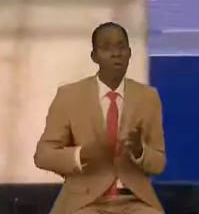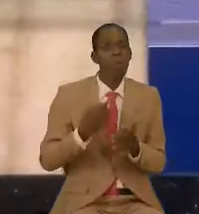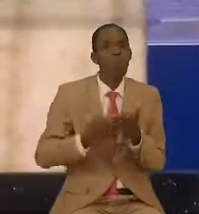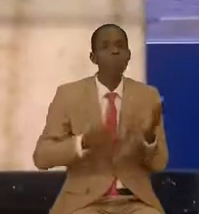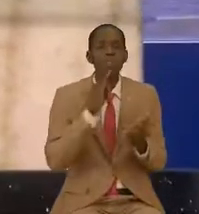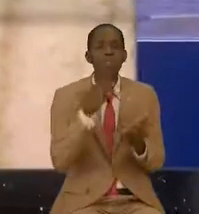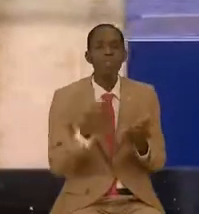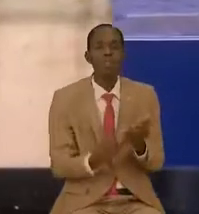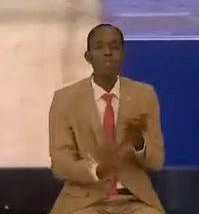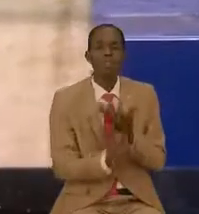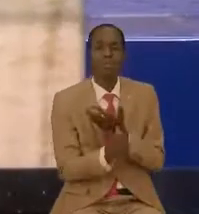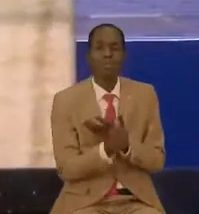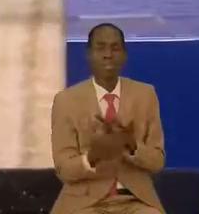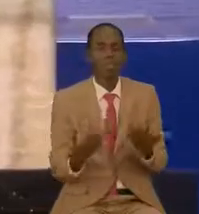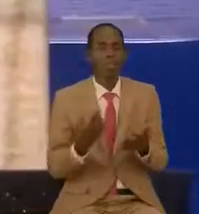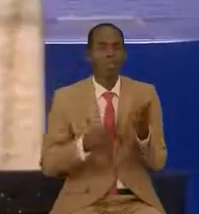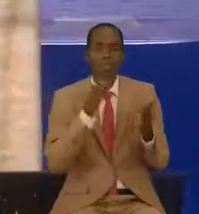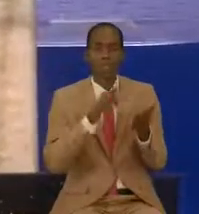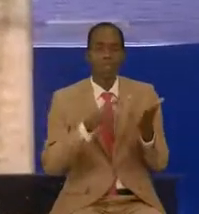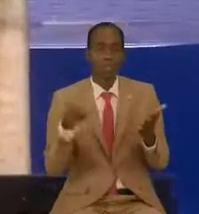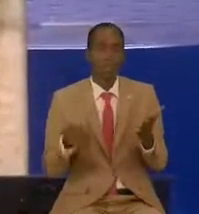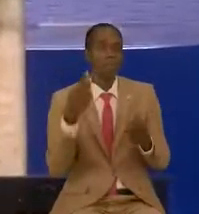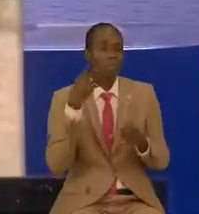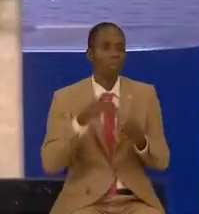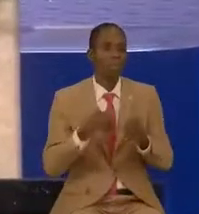conséquence fatale? Galates 1,